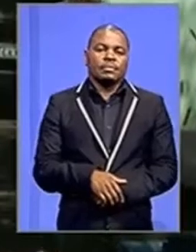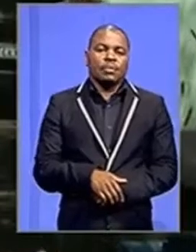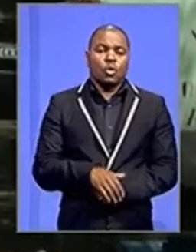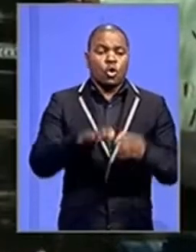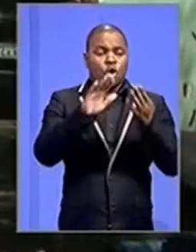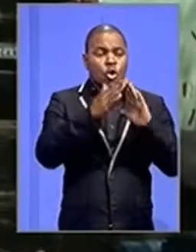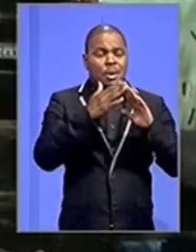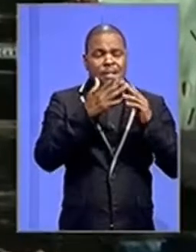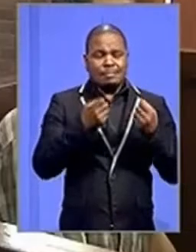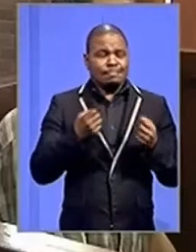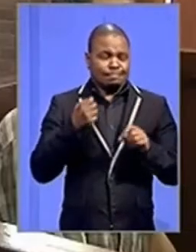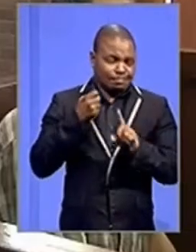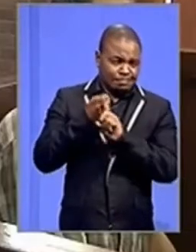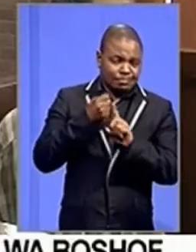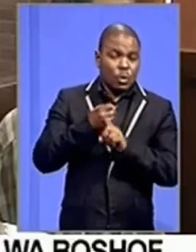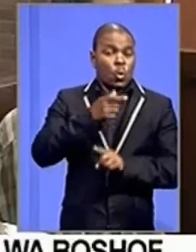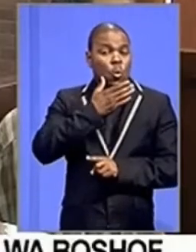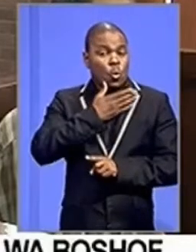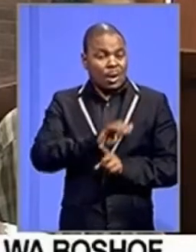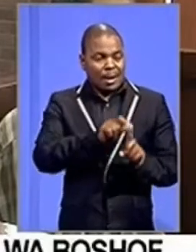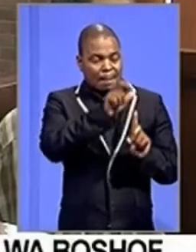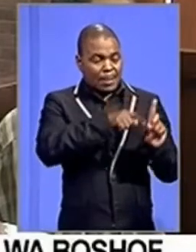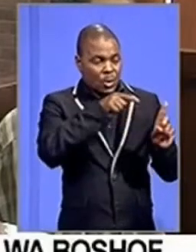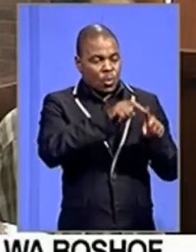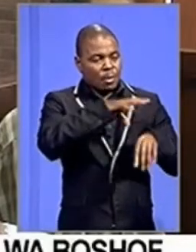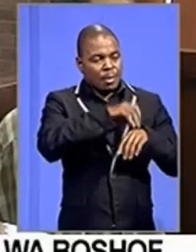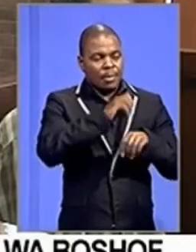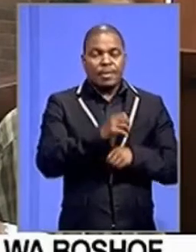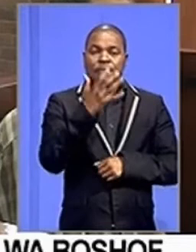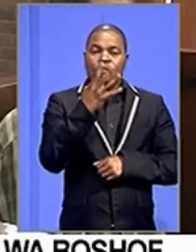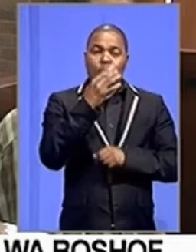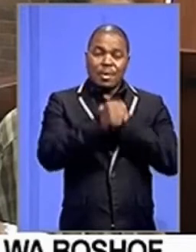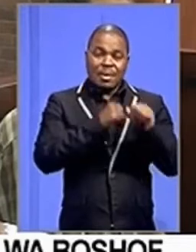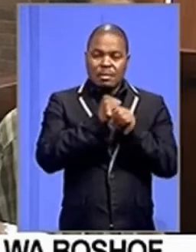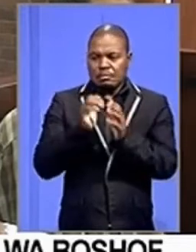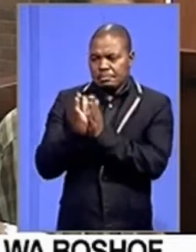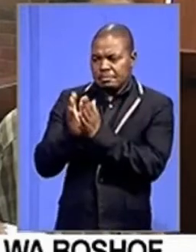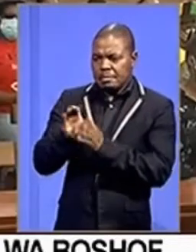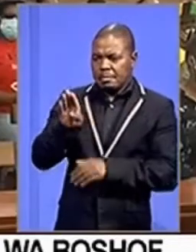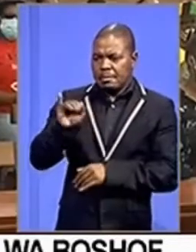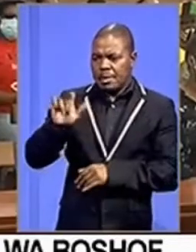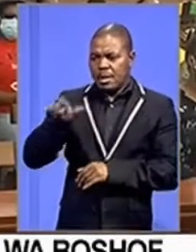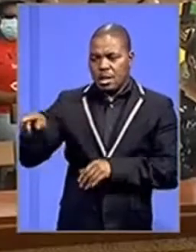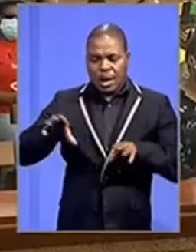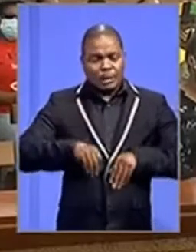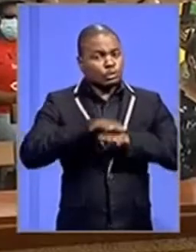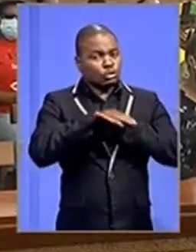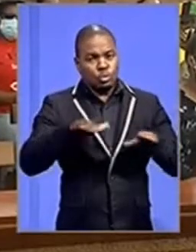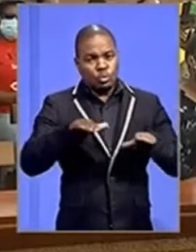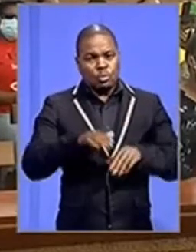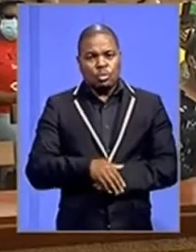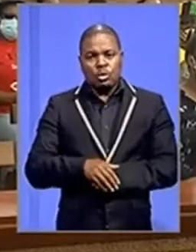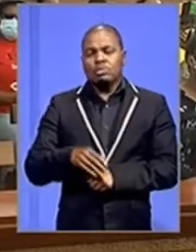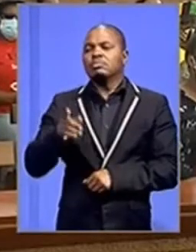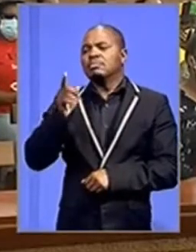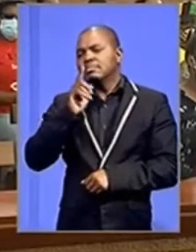Baagi ba ne ba eme ka dinao ba batla gore molatofadiwa o wa dingwaga di le 54 a seke a bona beili. Barutabana le barutwana le